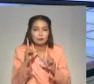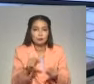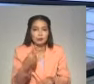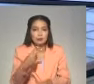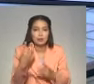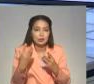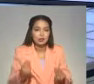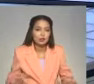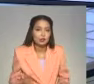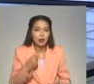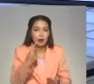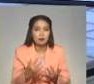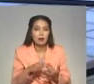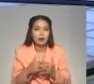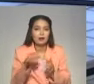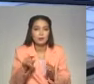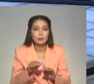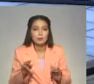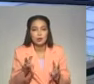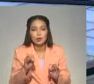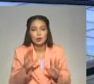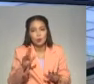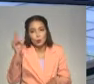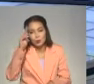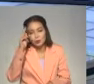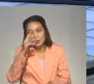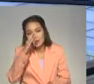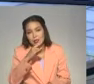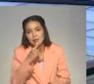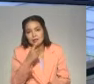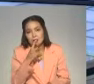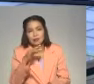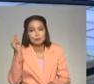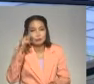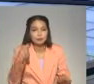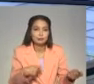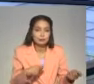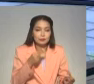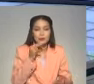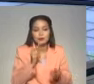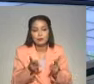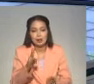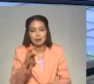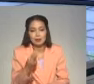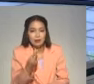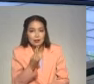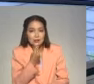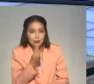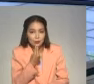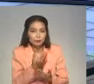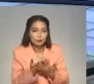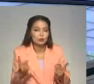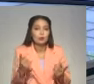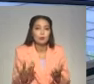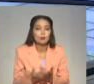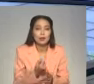отдаленные аулы. Там ребята должны были не только выучить государственный язык, но и научиться играть на домбре или готовить национальные блюда. Что получилось из